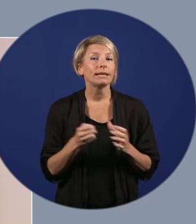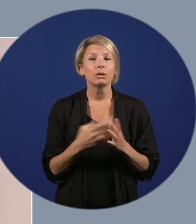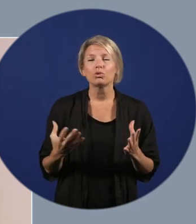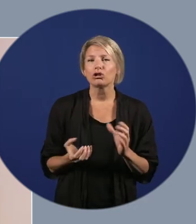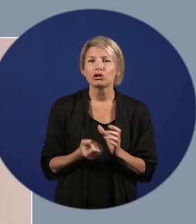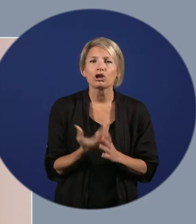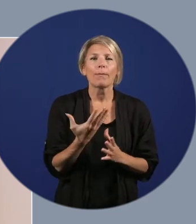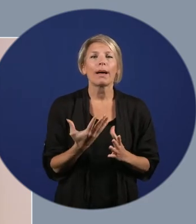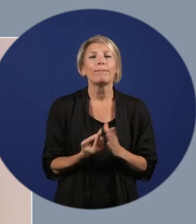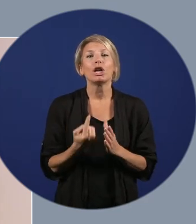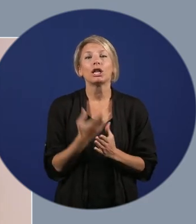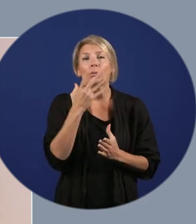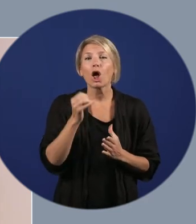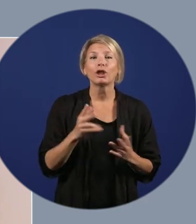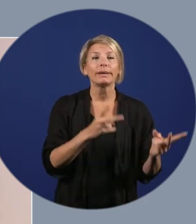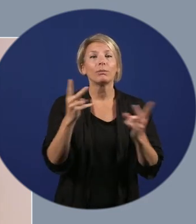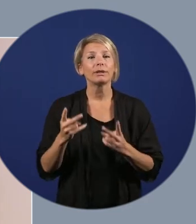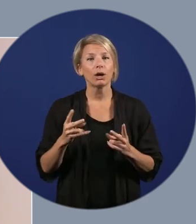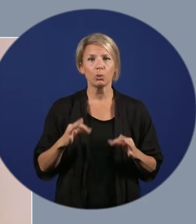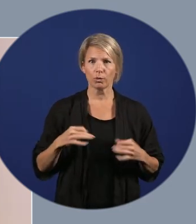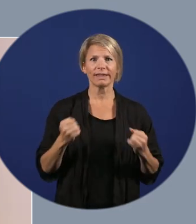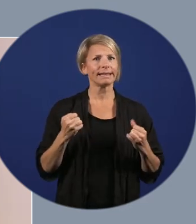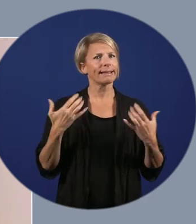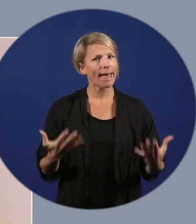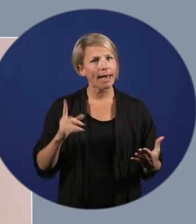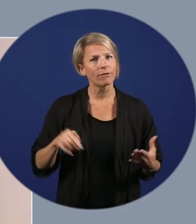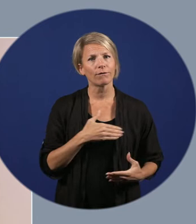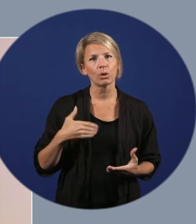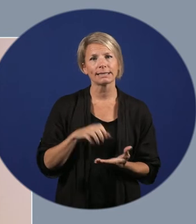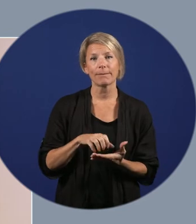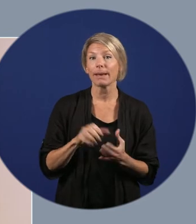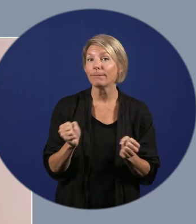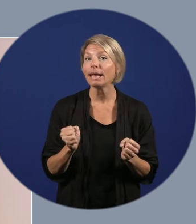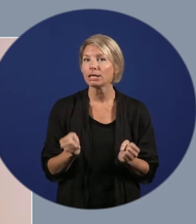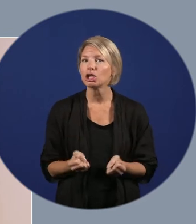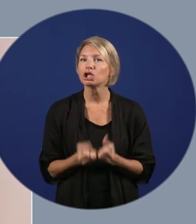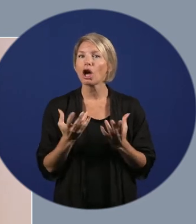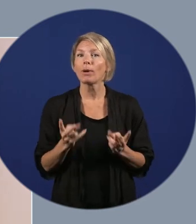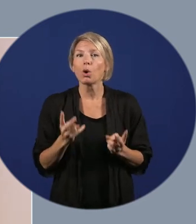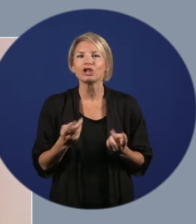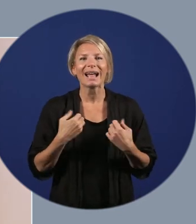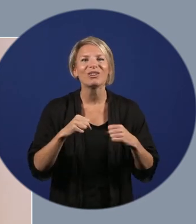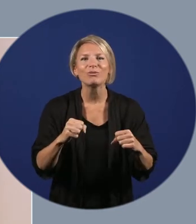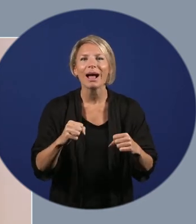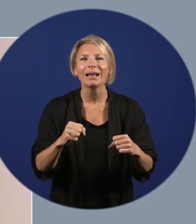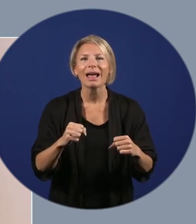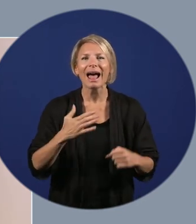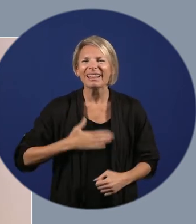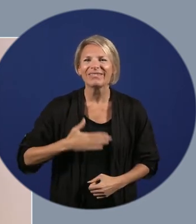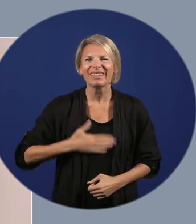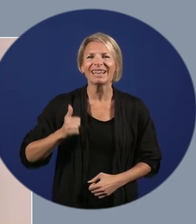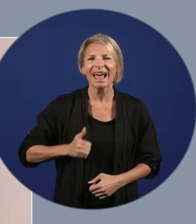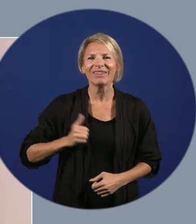skapar möjligheten att prata om demokrati och hur viktig den är för vårt samhälle. Men det skapar också engagemang att vilja använda